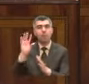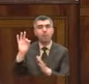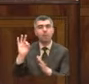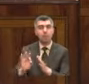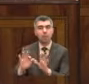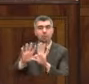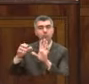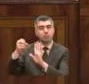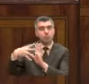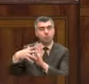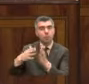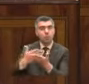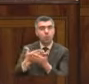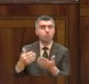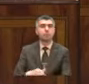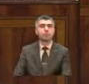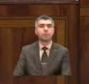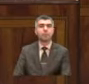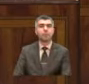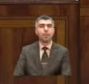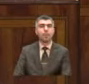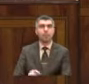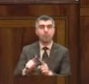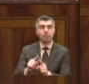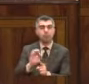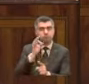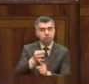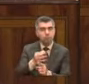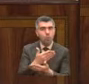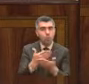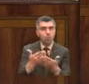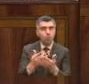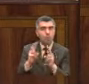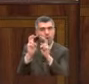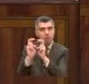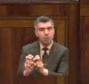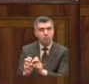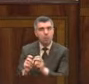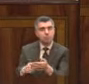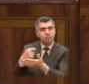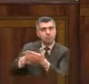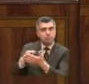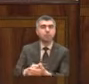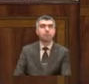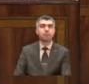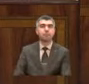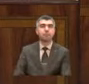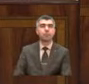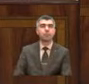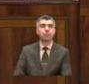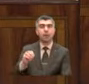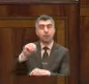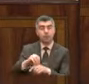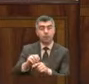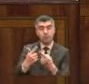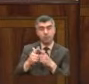المتجددة، يعني الطاقات المتجددة مبني على النجاعة وعلى التقليص من الكلفة. أعددنا الخارطة الطريق للهيدروجين،